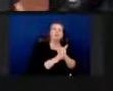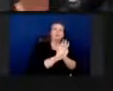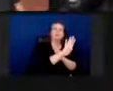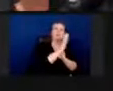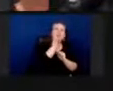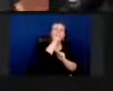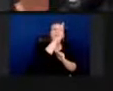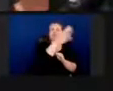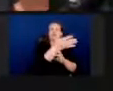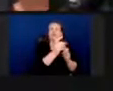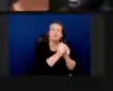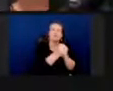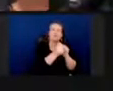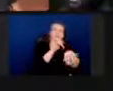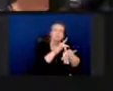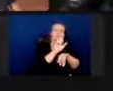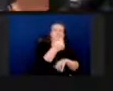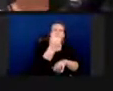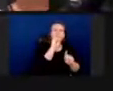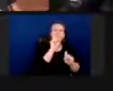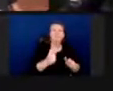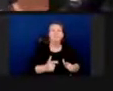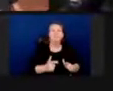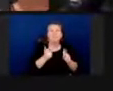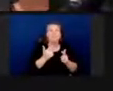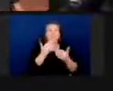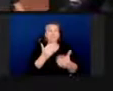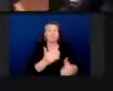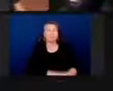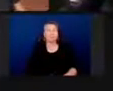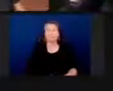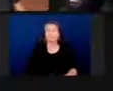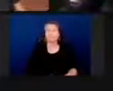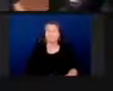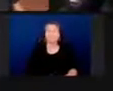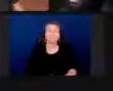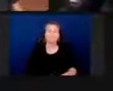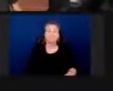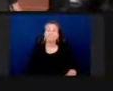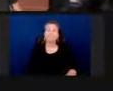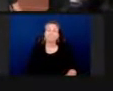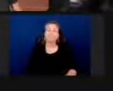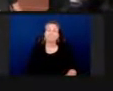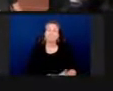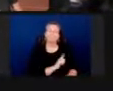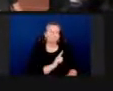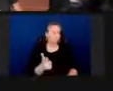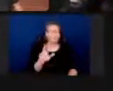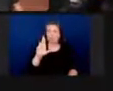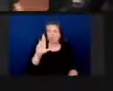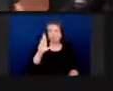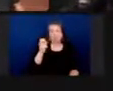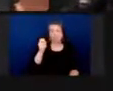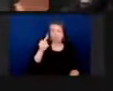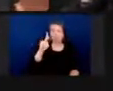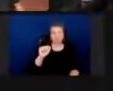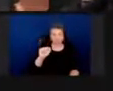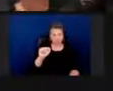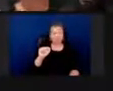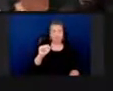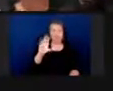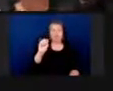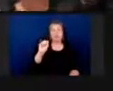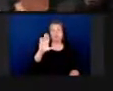chanya. Rhonda Cosby, Principal Grace James. I want to say thank you.